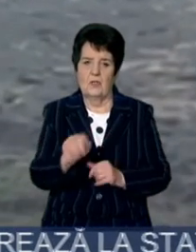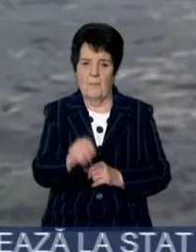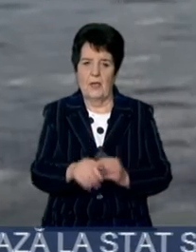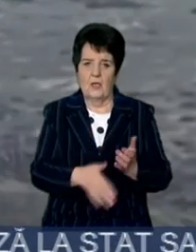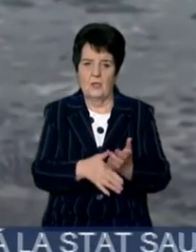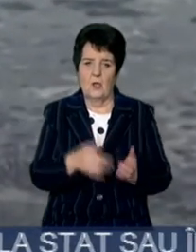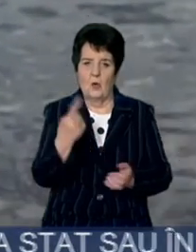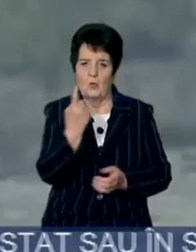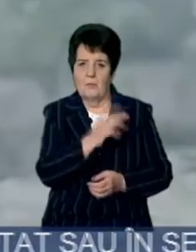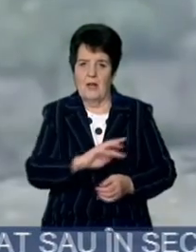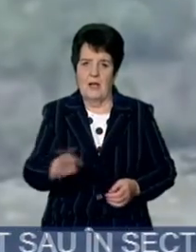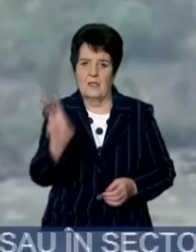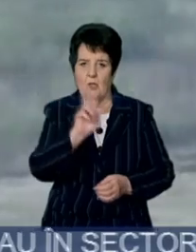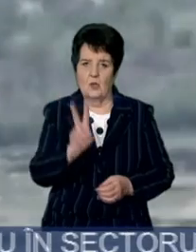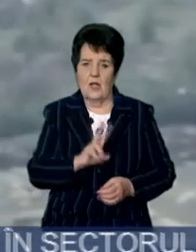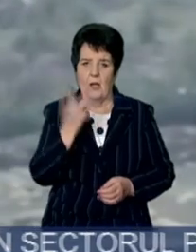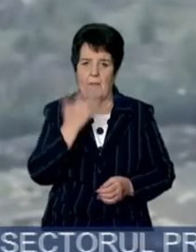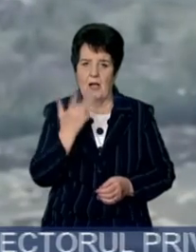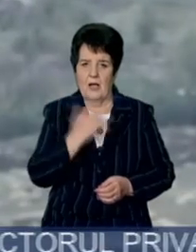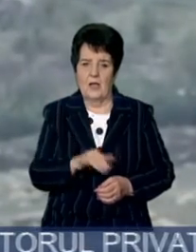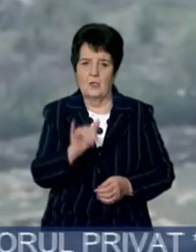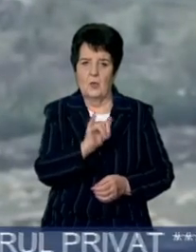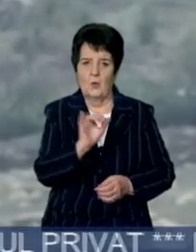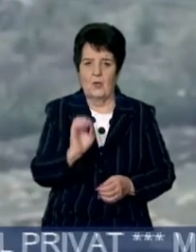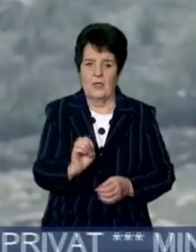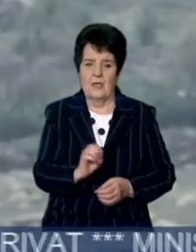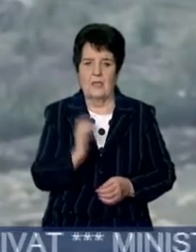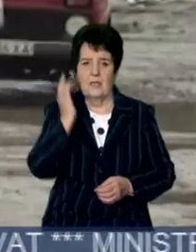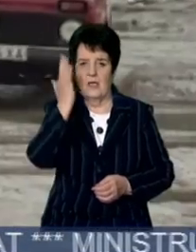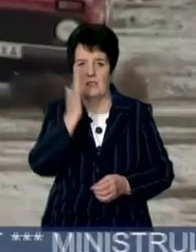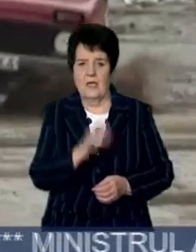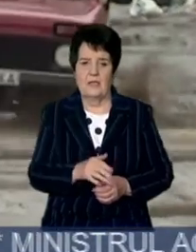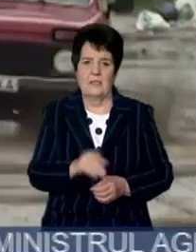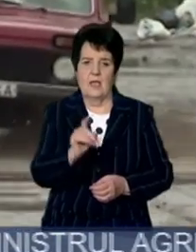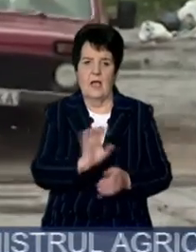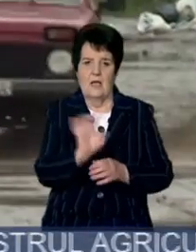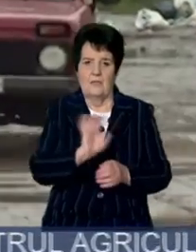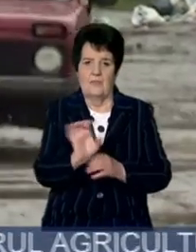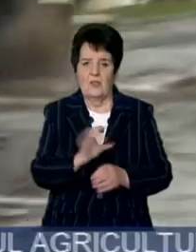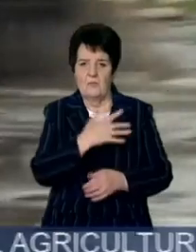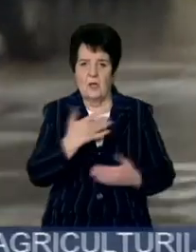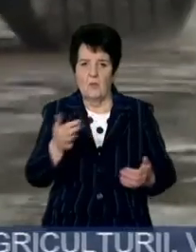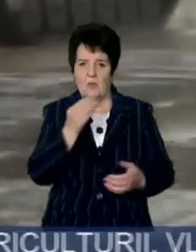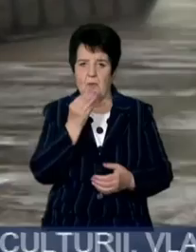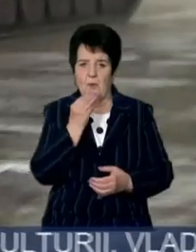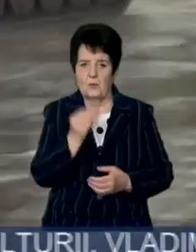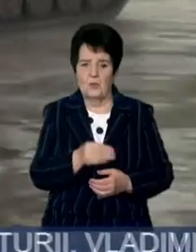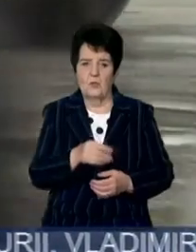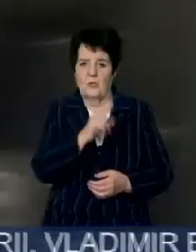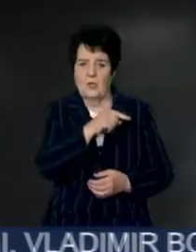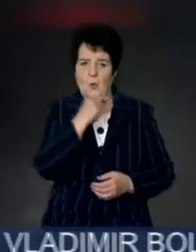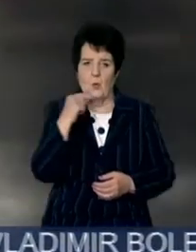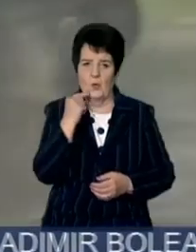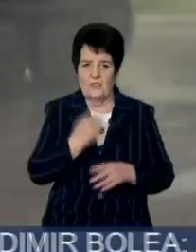în sumă de peste $1 miliard americani. Uniunea Europeană intenționează să interzică importurile de mai multe produse din oțel din Rusia și